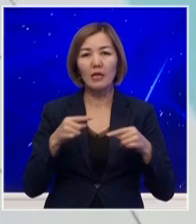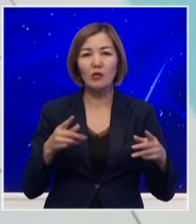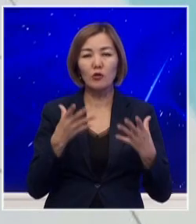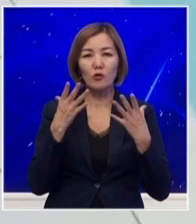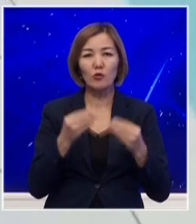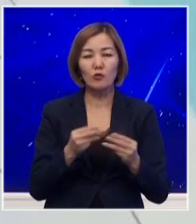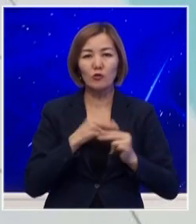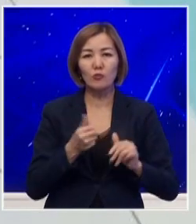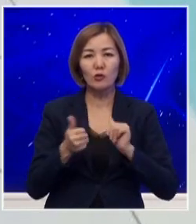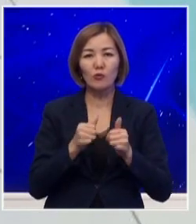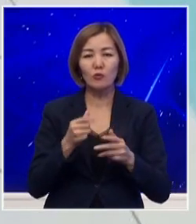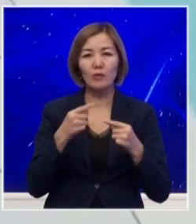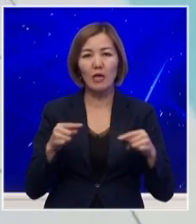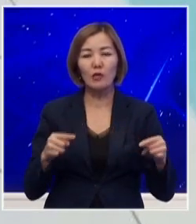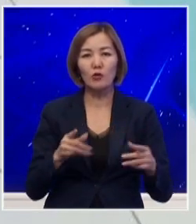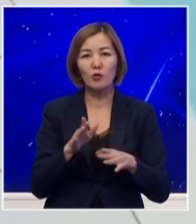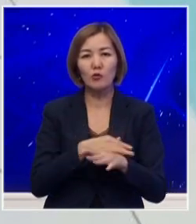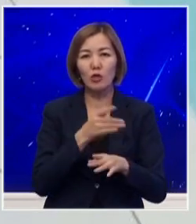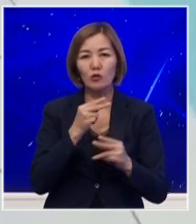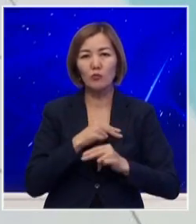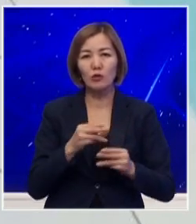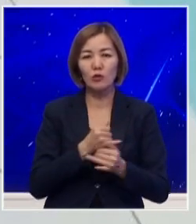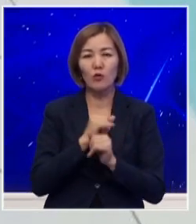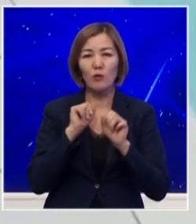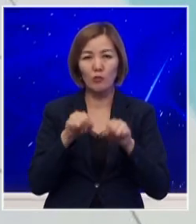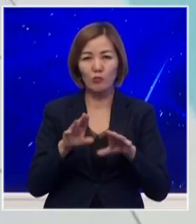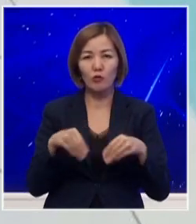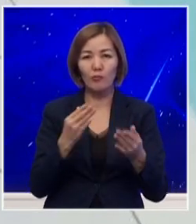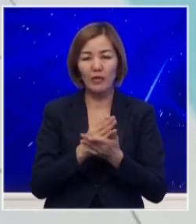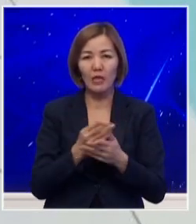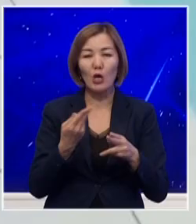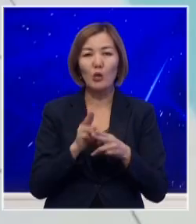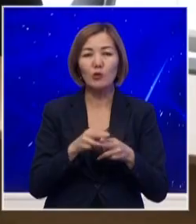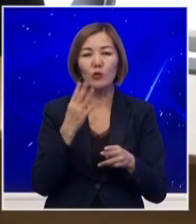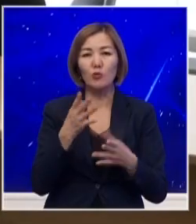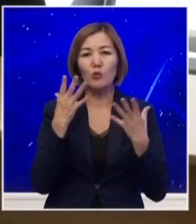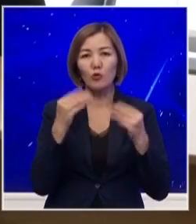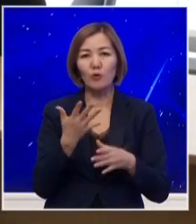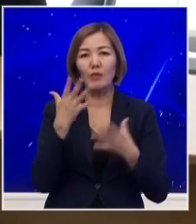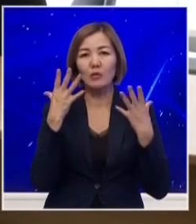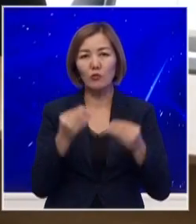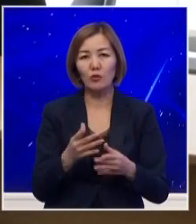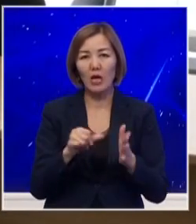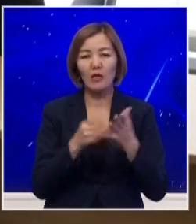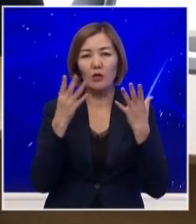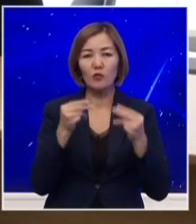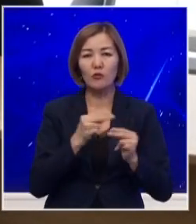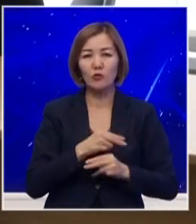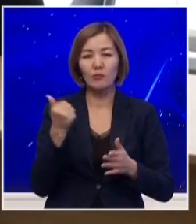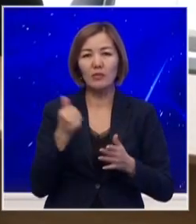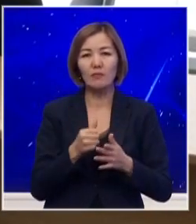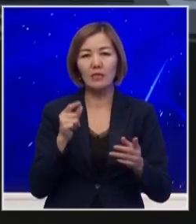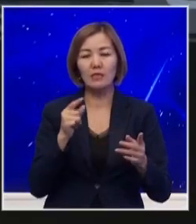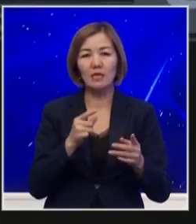жұмыс ауысымымен, әрі әртүрлі ұзақтығымен жұмыс жасауға мүмкіндік тумақ. Сондай-ақ 4 күндік, 5 күндік және 6 күндік жұмыс